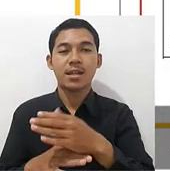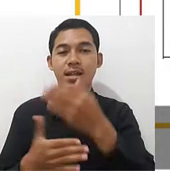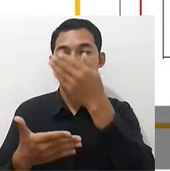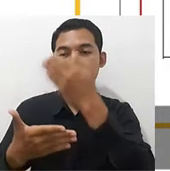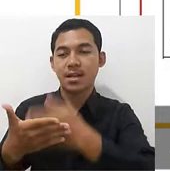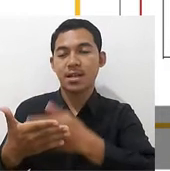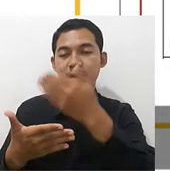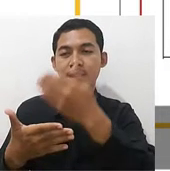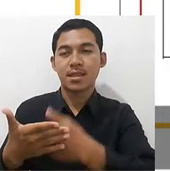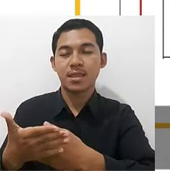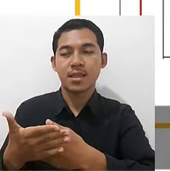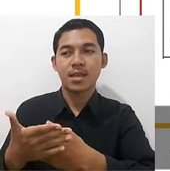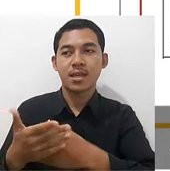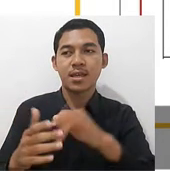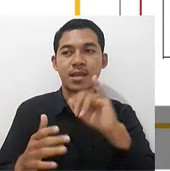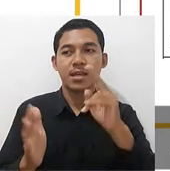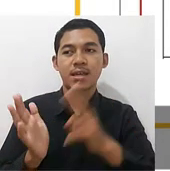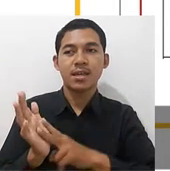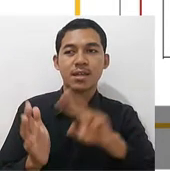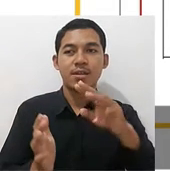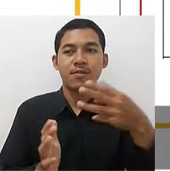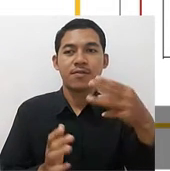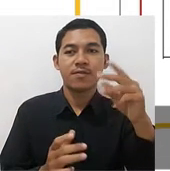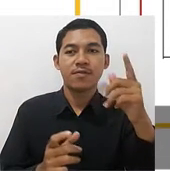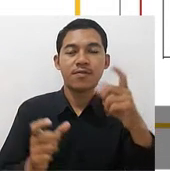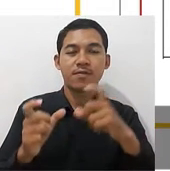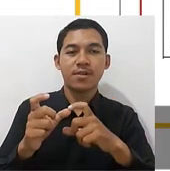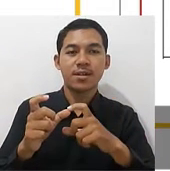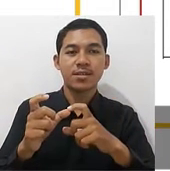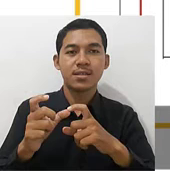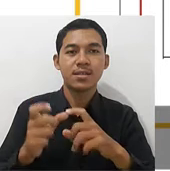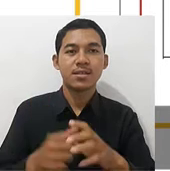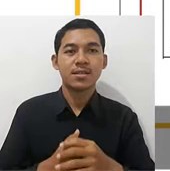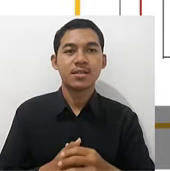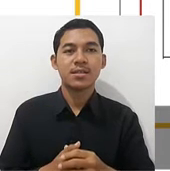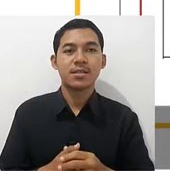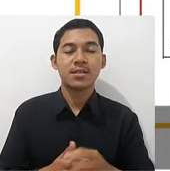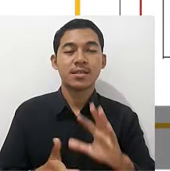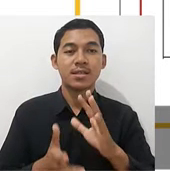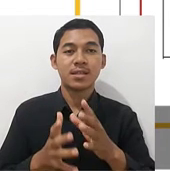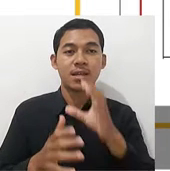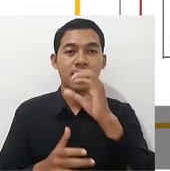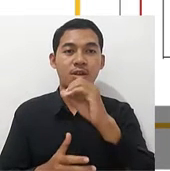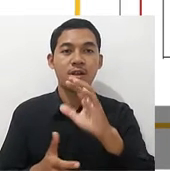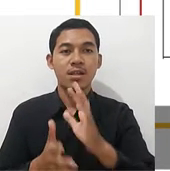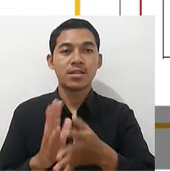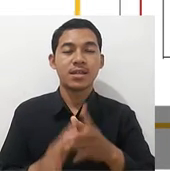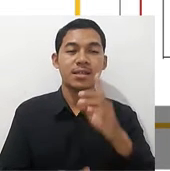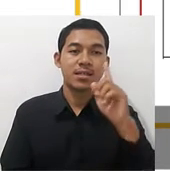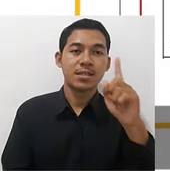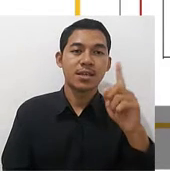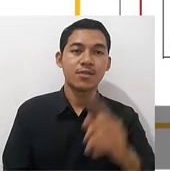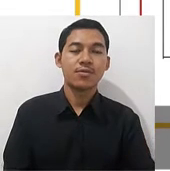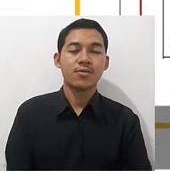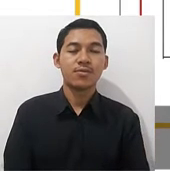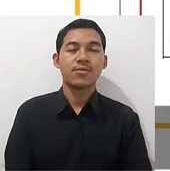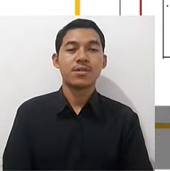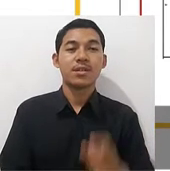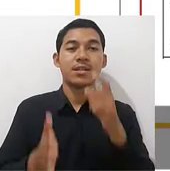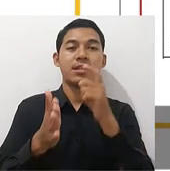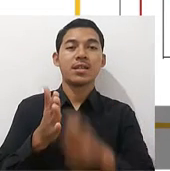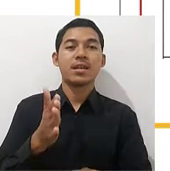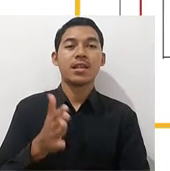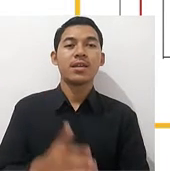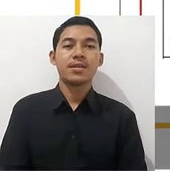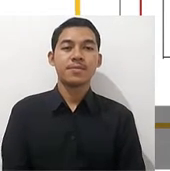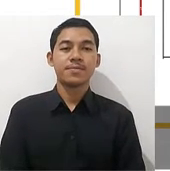diinverskan. Jangan lupa, dia diinverskan atau dibalik nilainya. Dari 0 berarti jadi 1. Ini juga sama. Kalau ada inverse kayak gini dibalik, jadi dia jadi 1 nilainya.